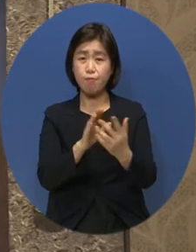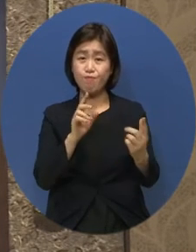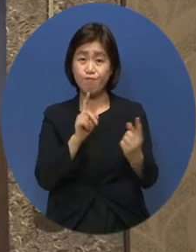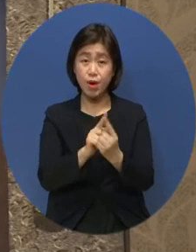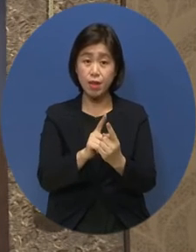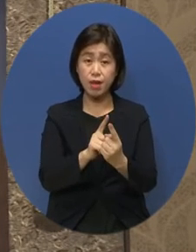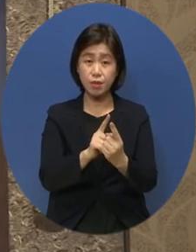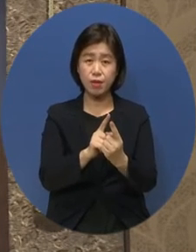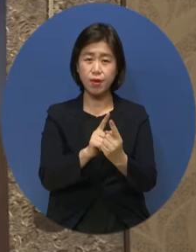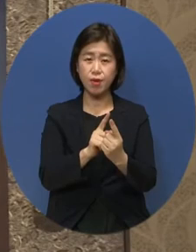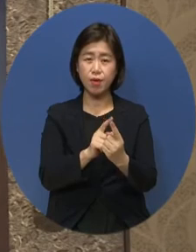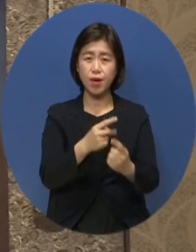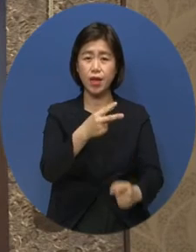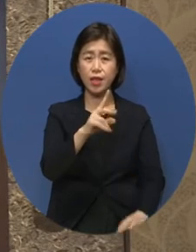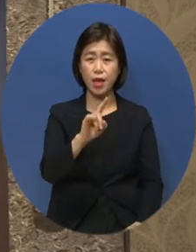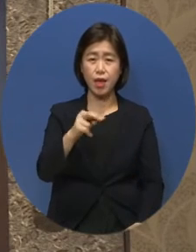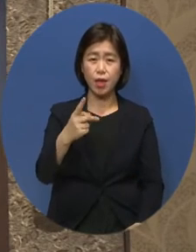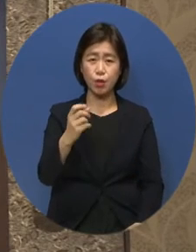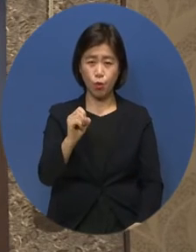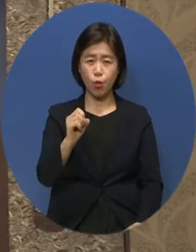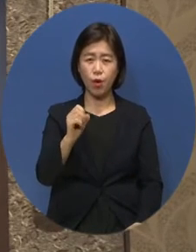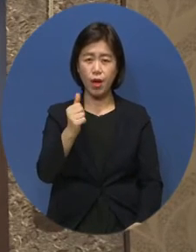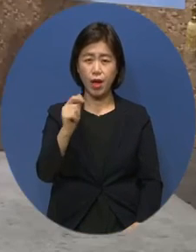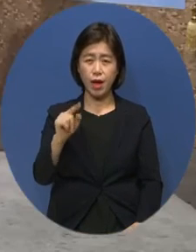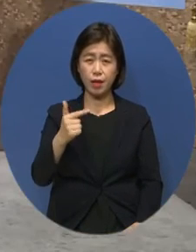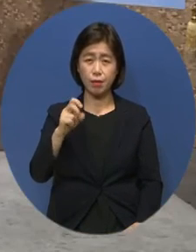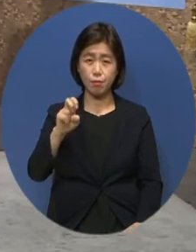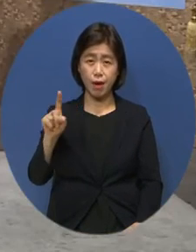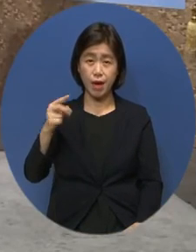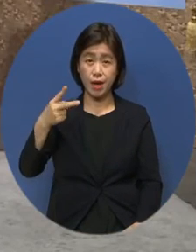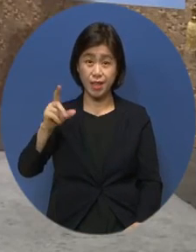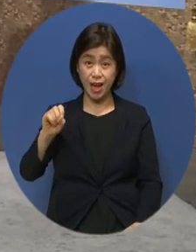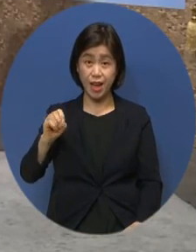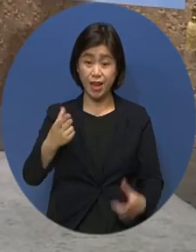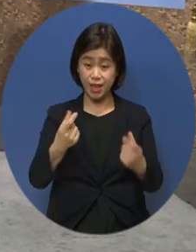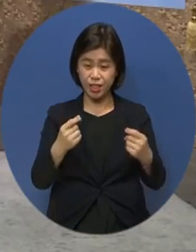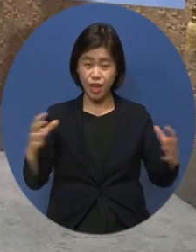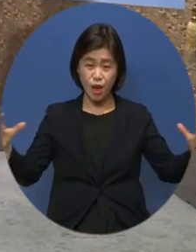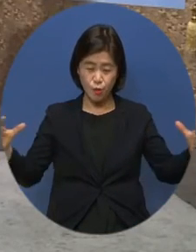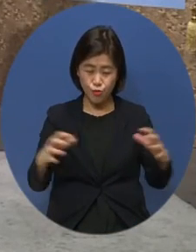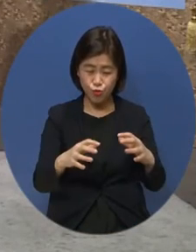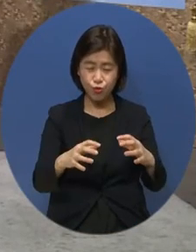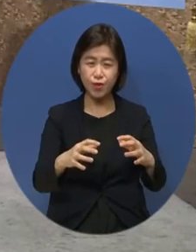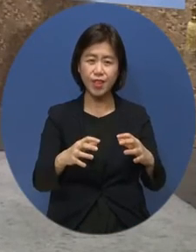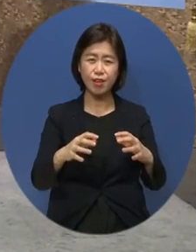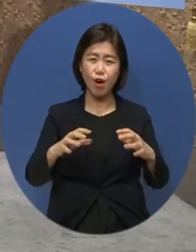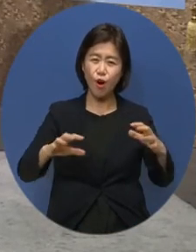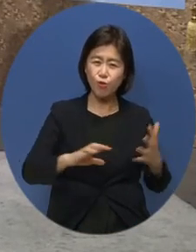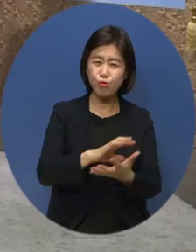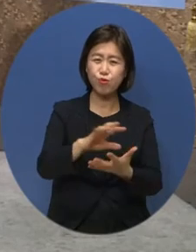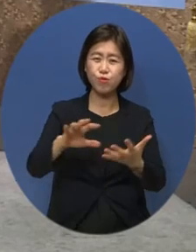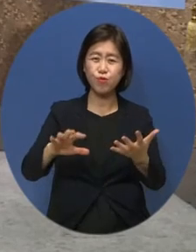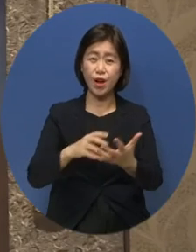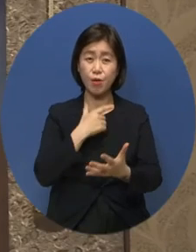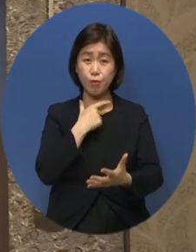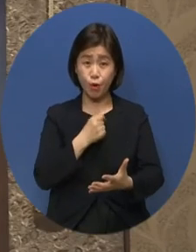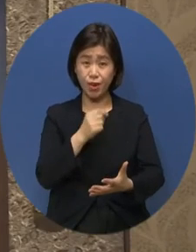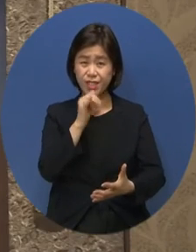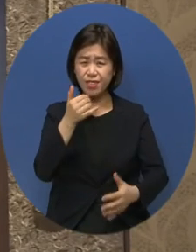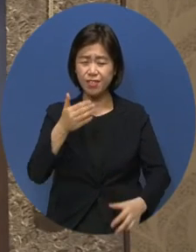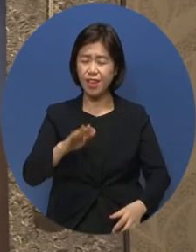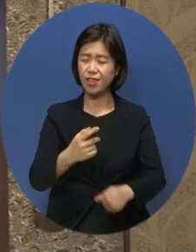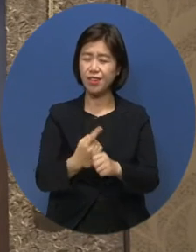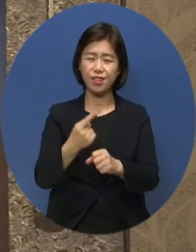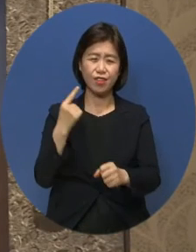대동 한마당 을 좀 버렸어야 했는데 흐르니까 축제 하면 이게 다 같이 멜을 즐거움이 있는데 온라인